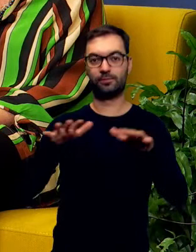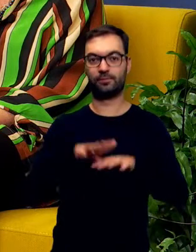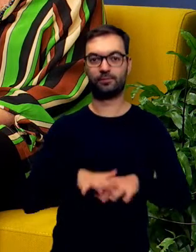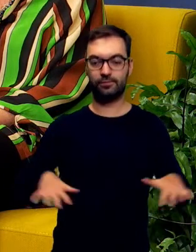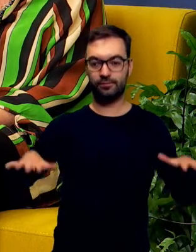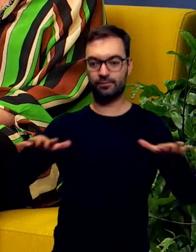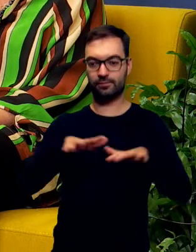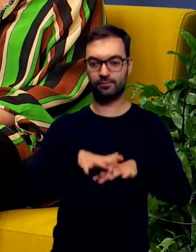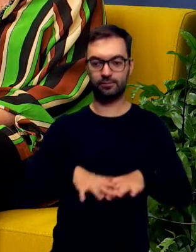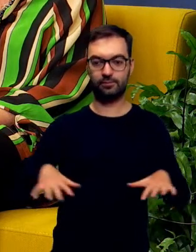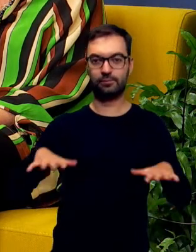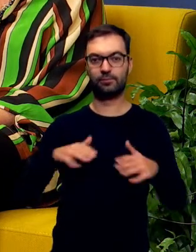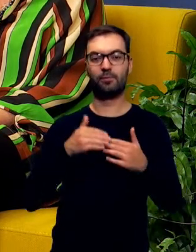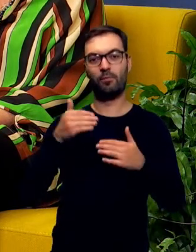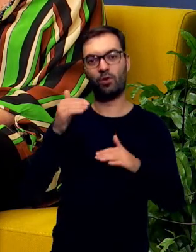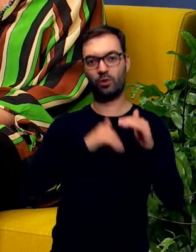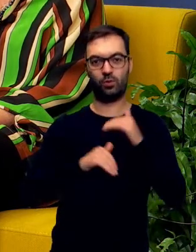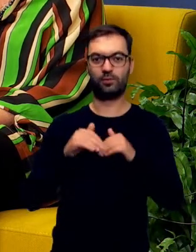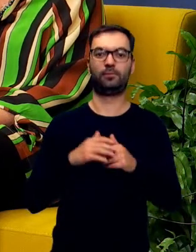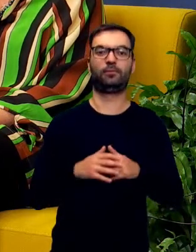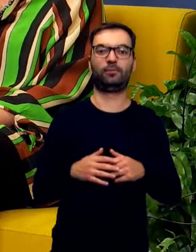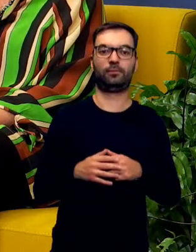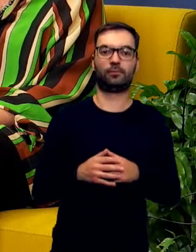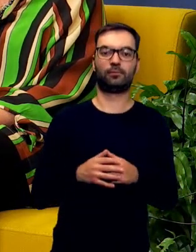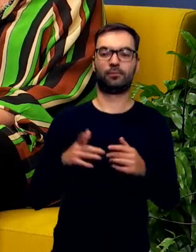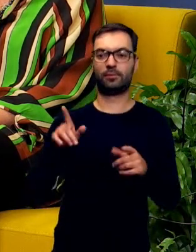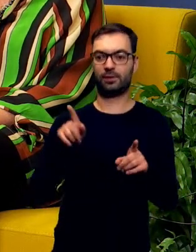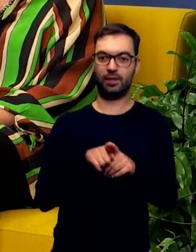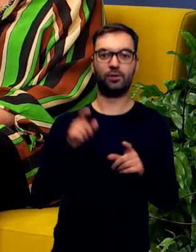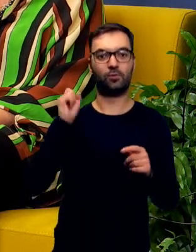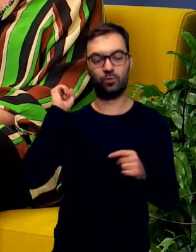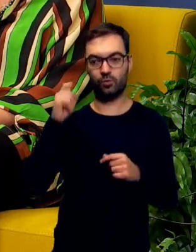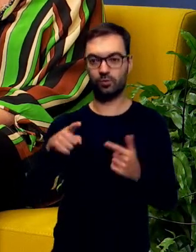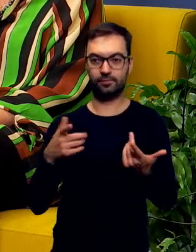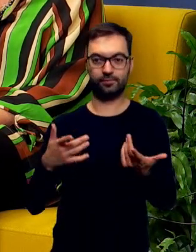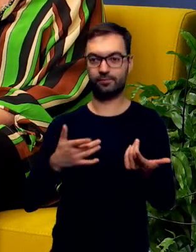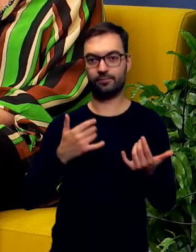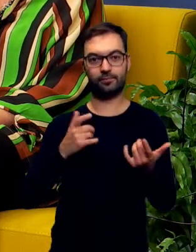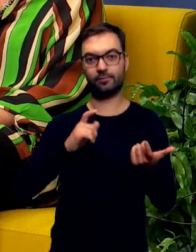terenie pozagórskim, gdzie też dochodzi